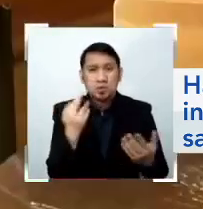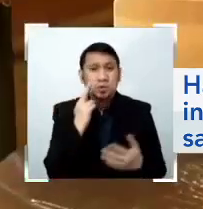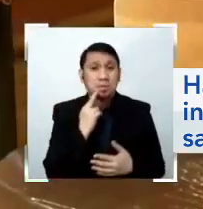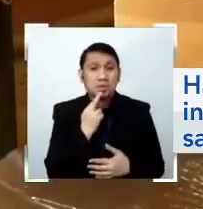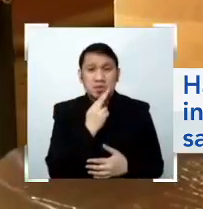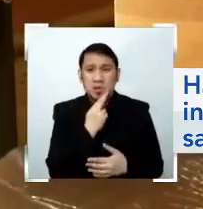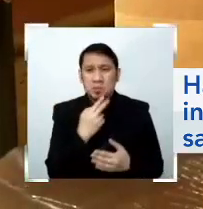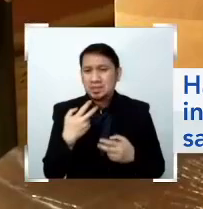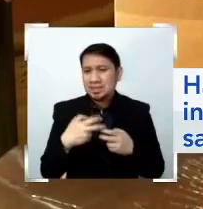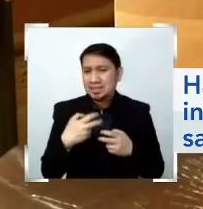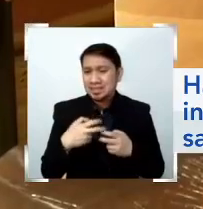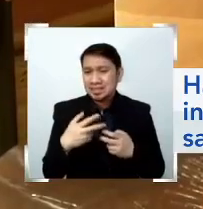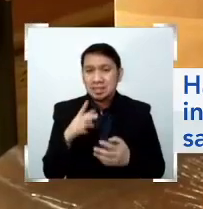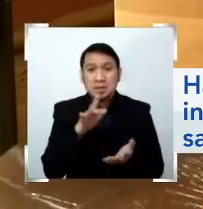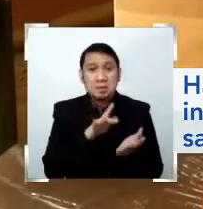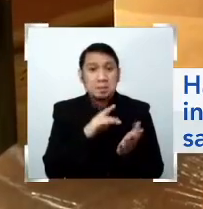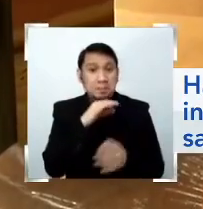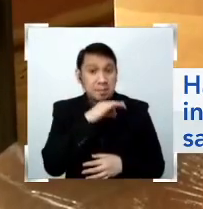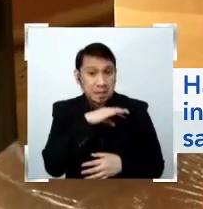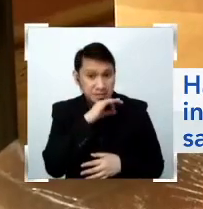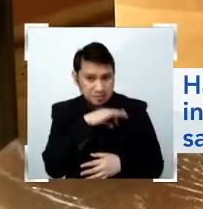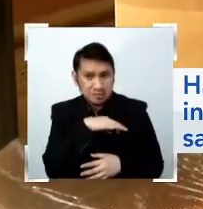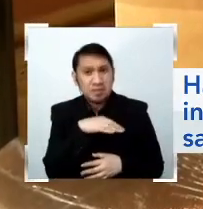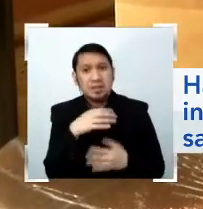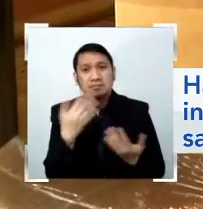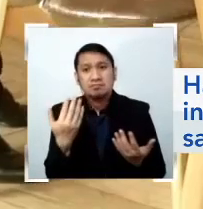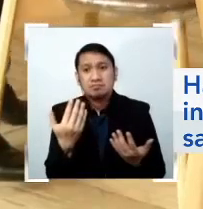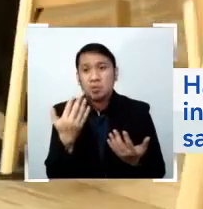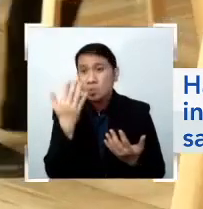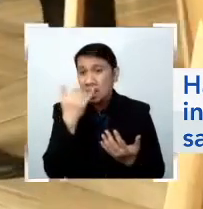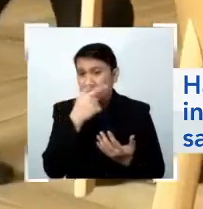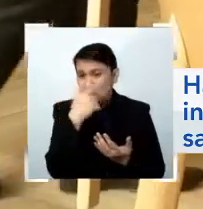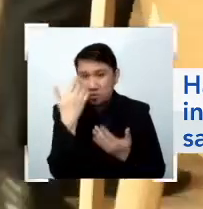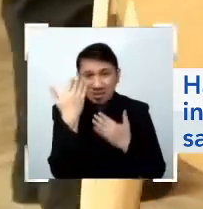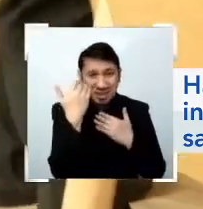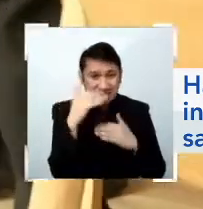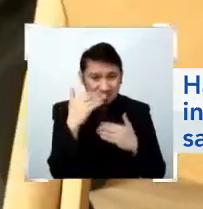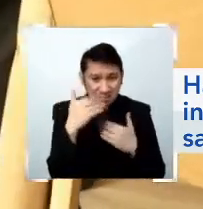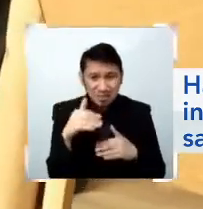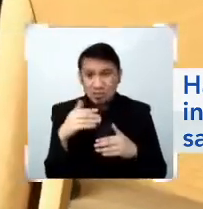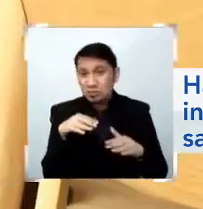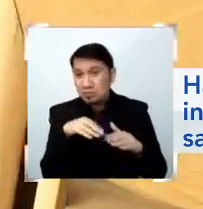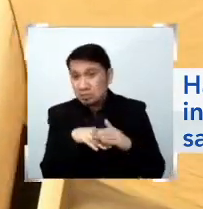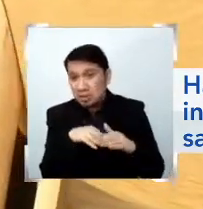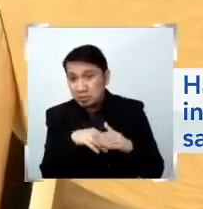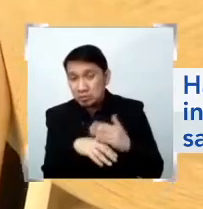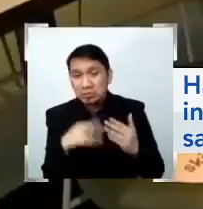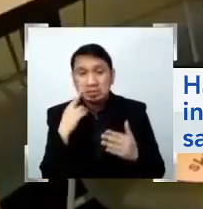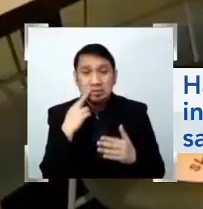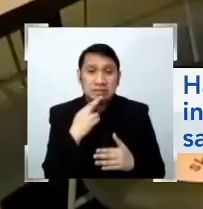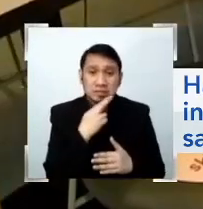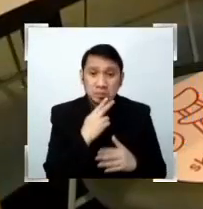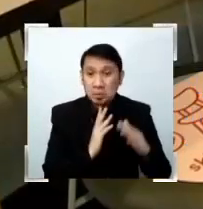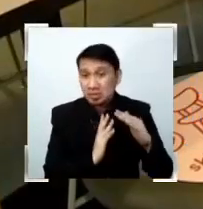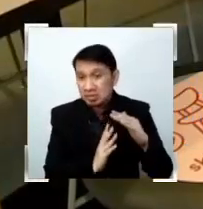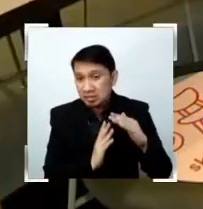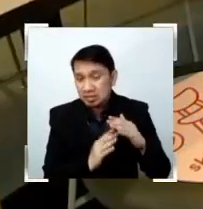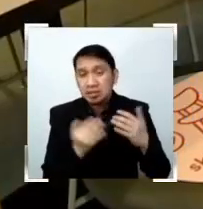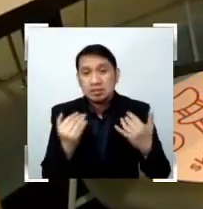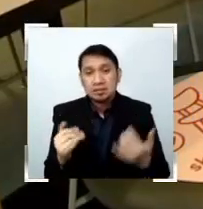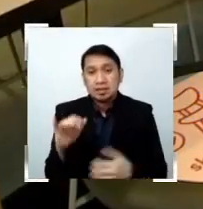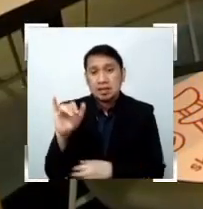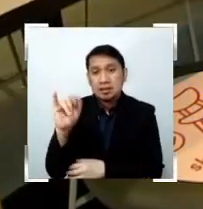mula sa pagkalugi kung limitado lang ang kanilang kapasidad. Pag-uusapan pa ng IATF ang mungkahing yan ni